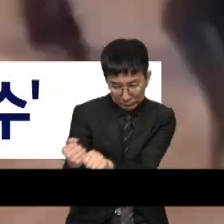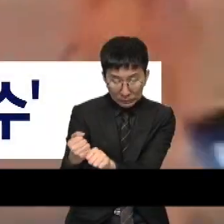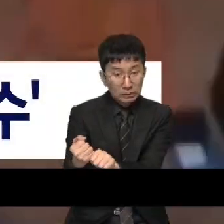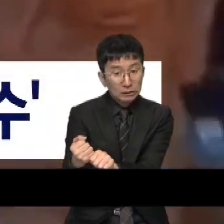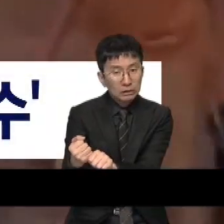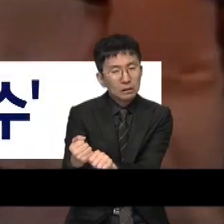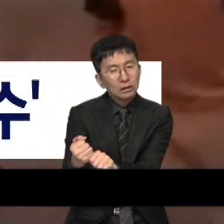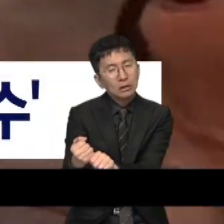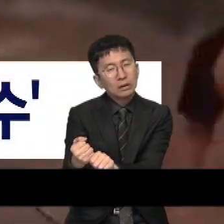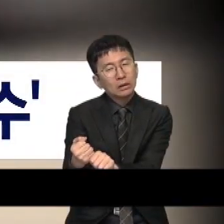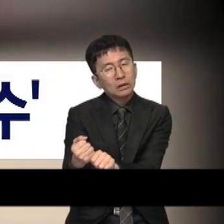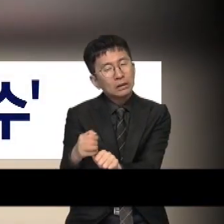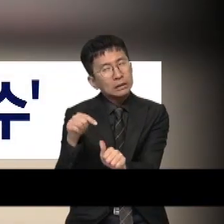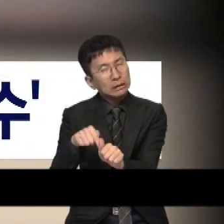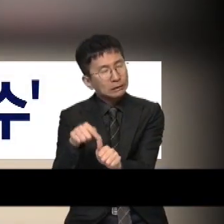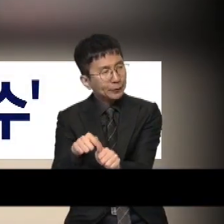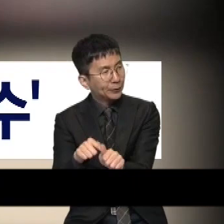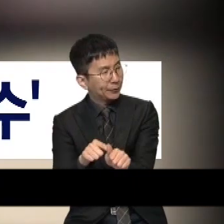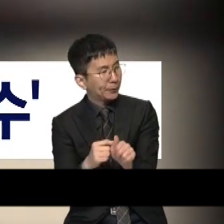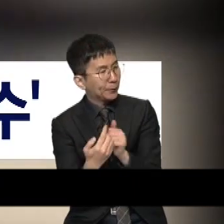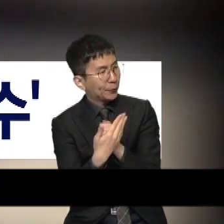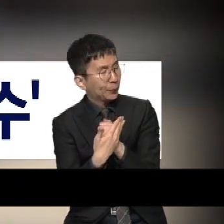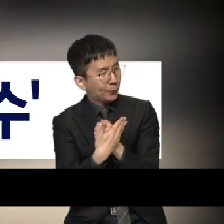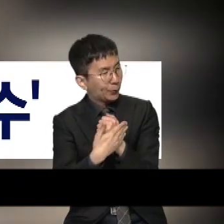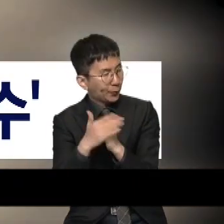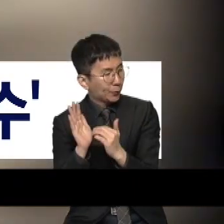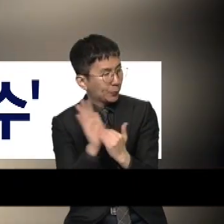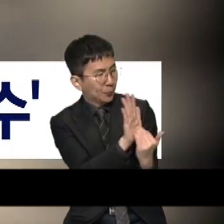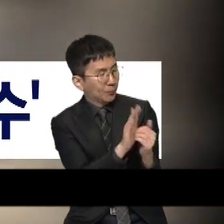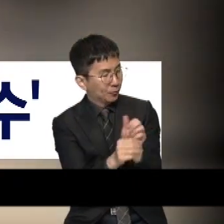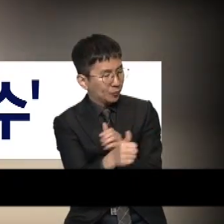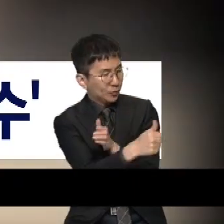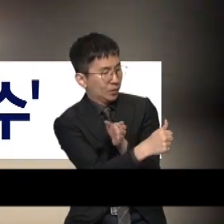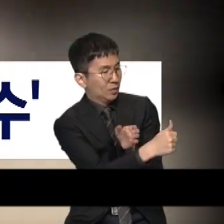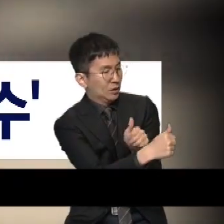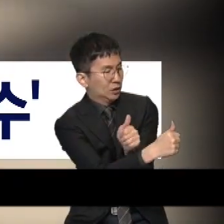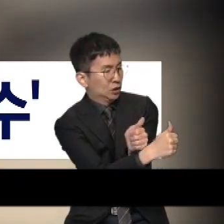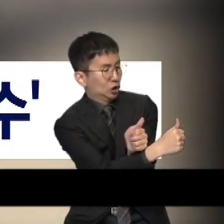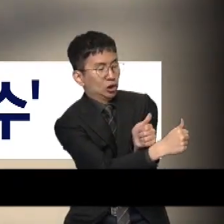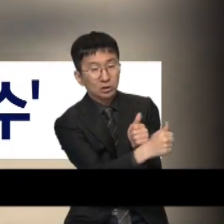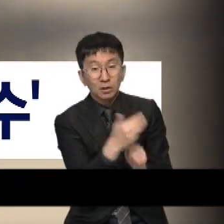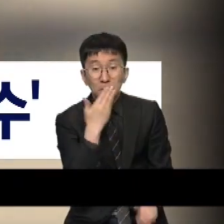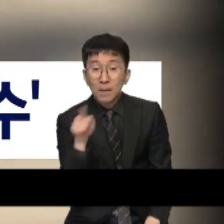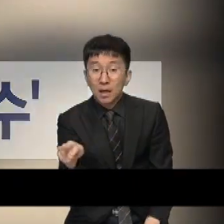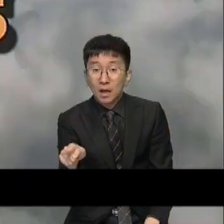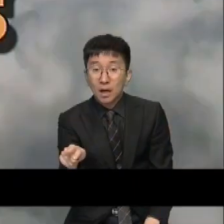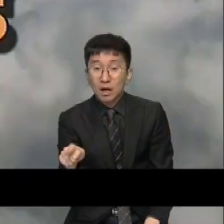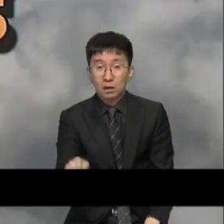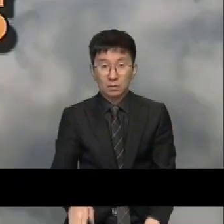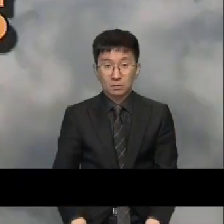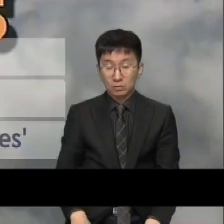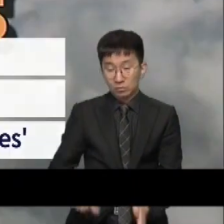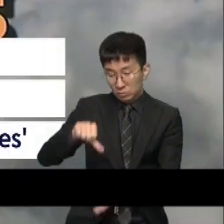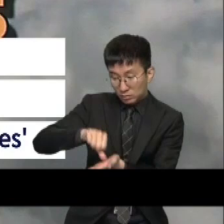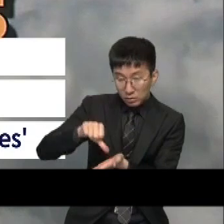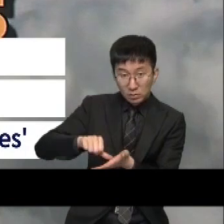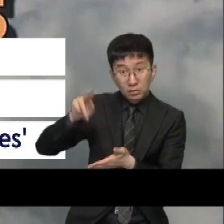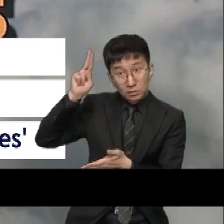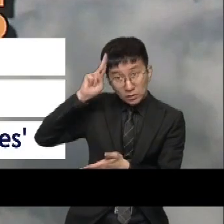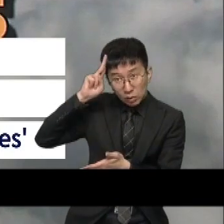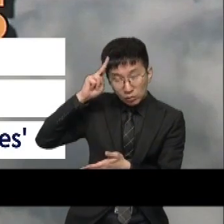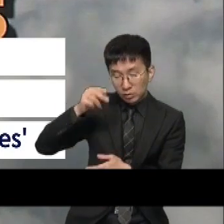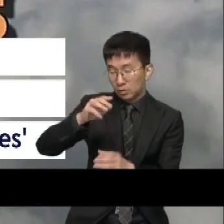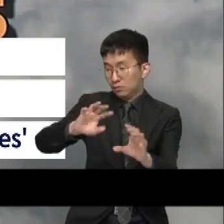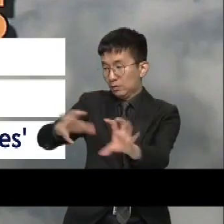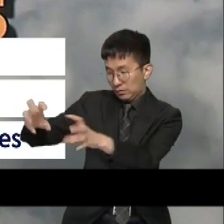민간인인지를 인간 방패로 삼고 있고 이란과 사우디 등이 얽힌 주변 정세까지 군사력만으로는 전쟁의 향방을